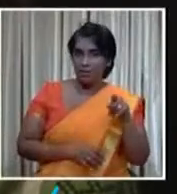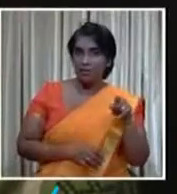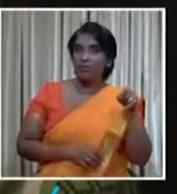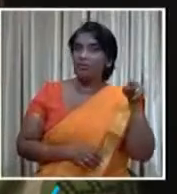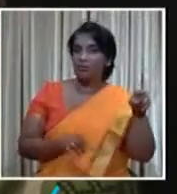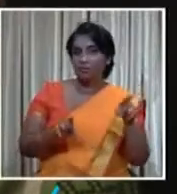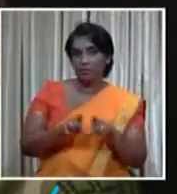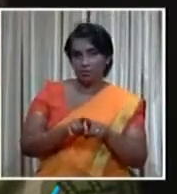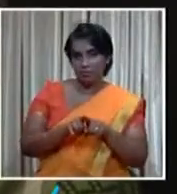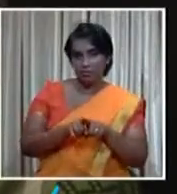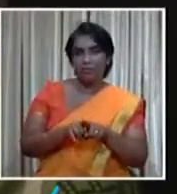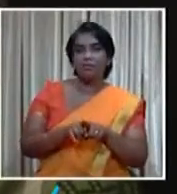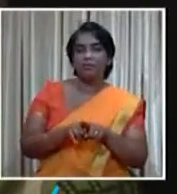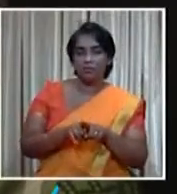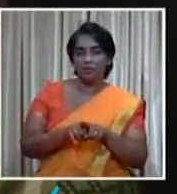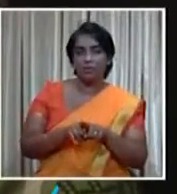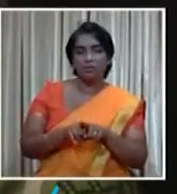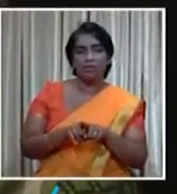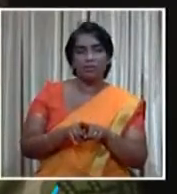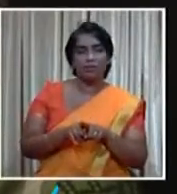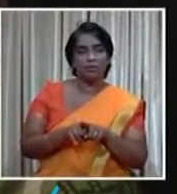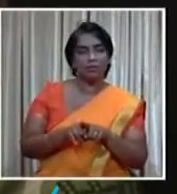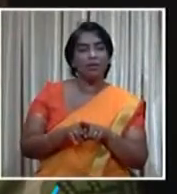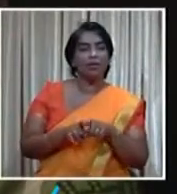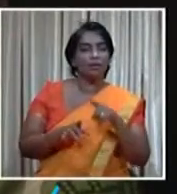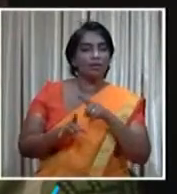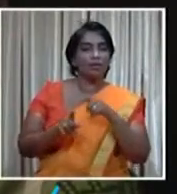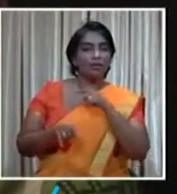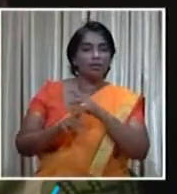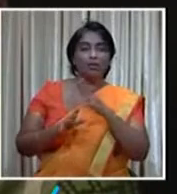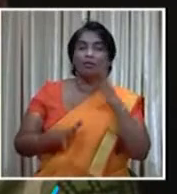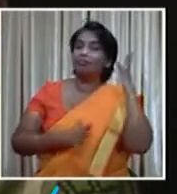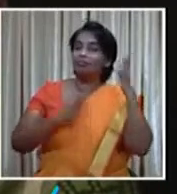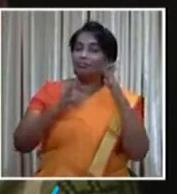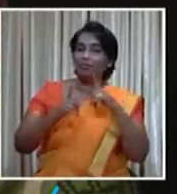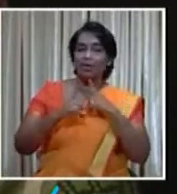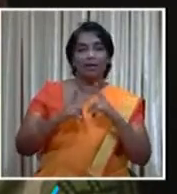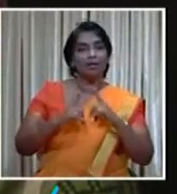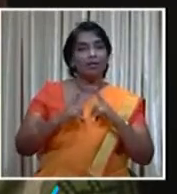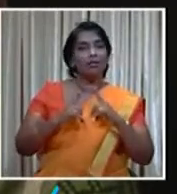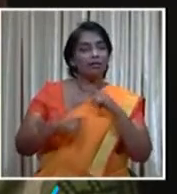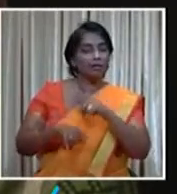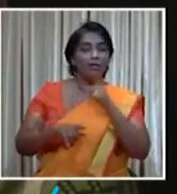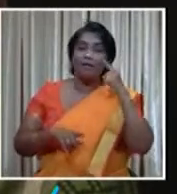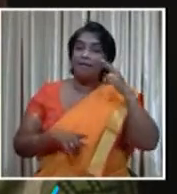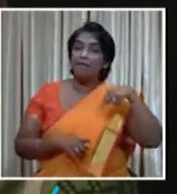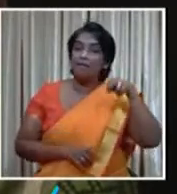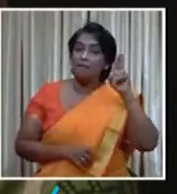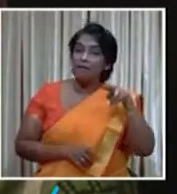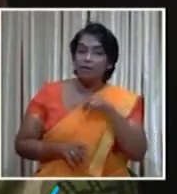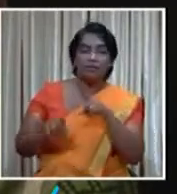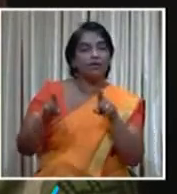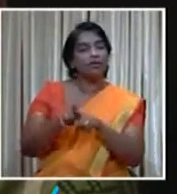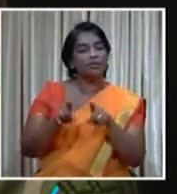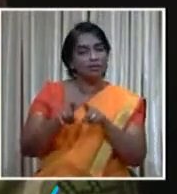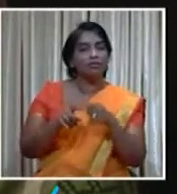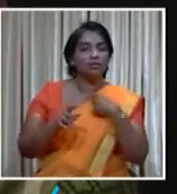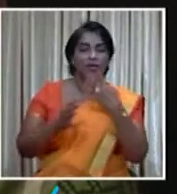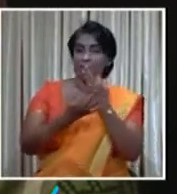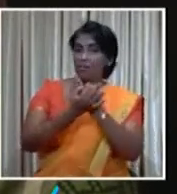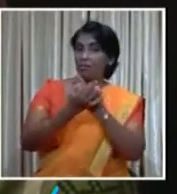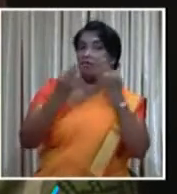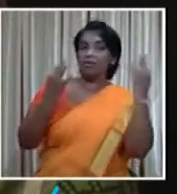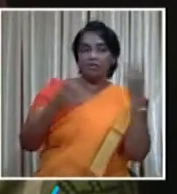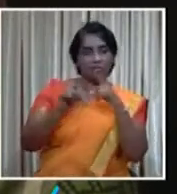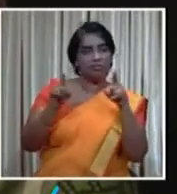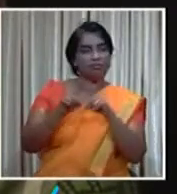එනම් faith is the bird that feels the light and sings when the dawn is still